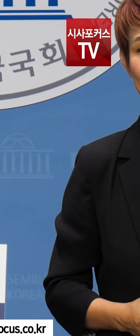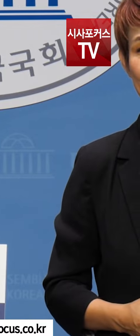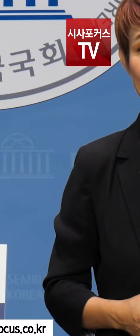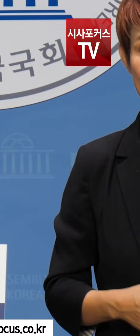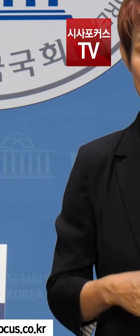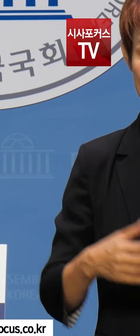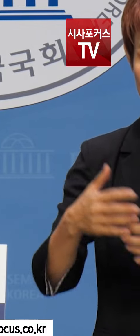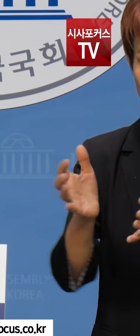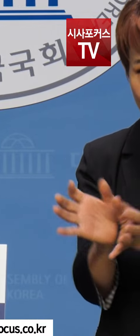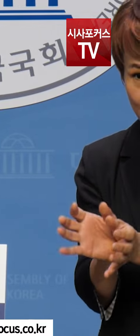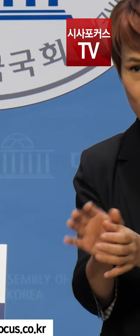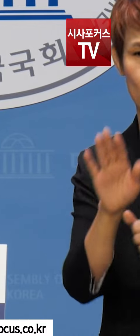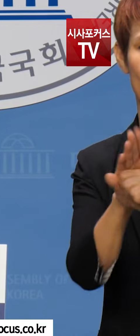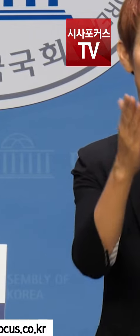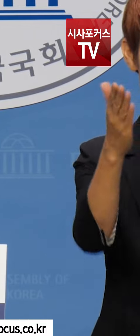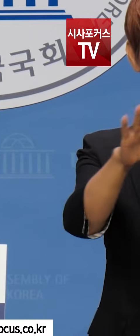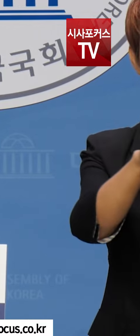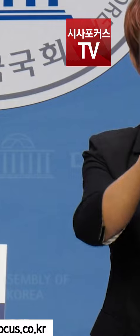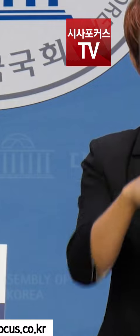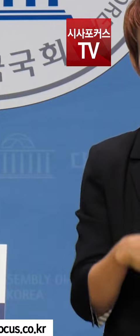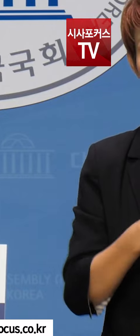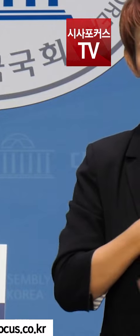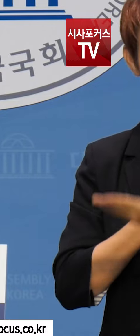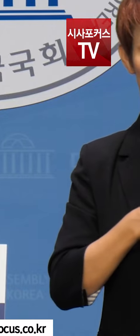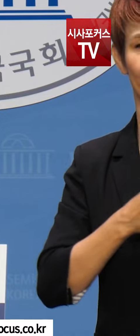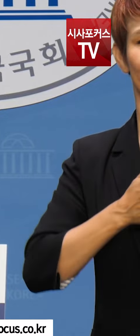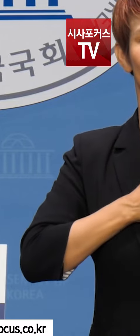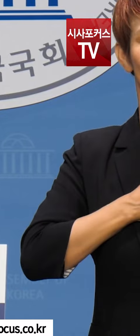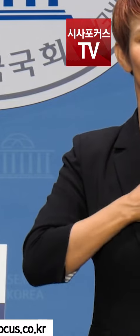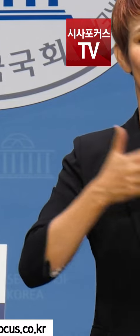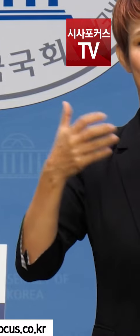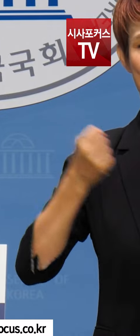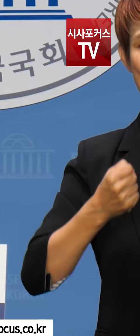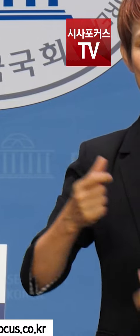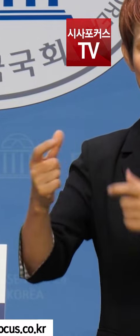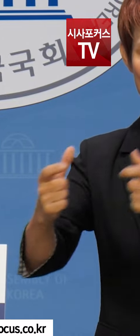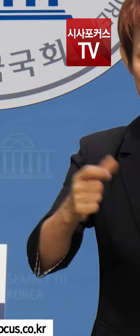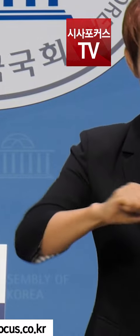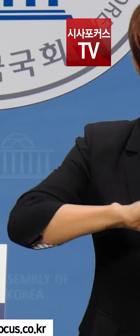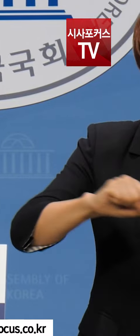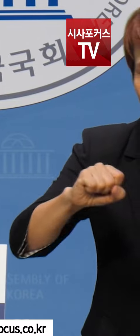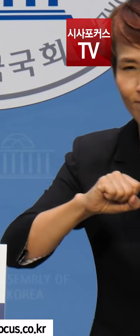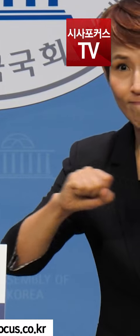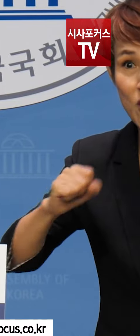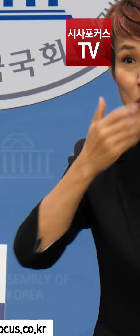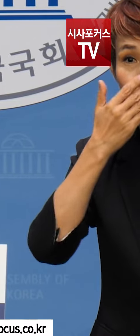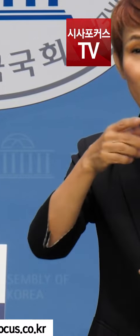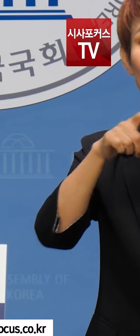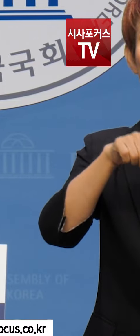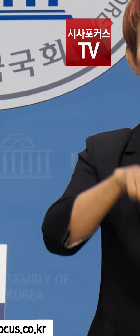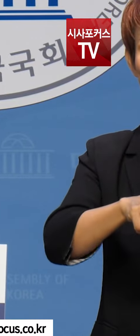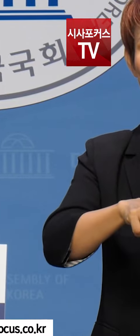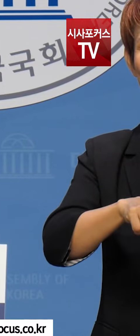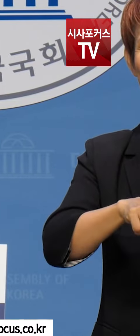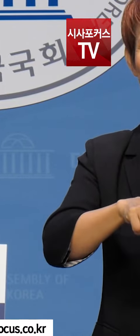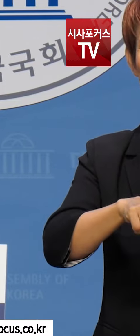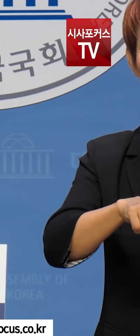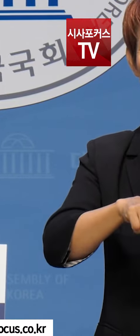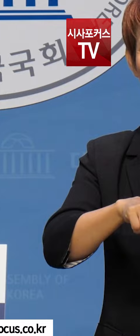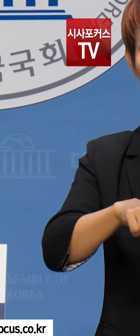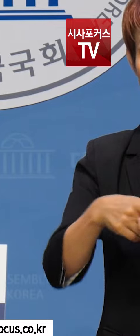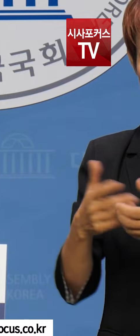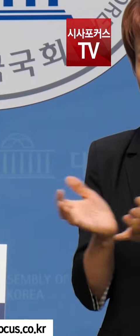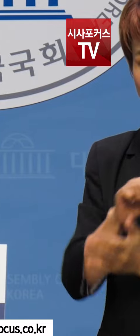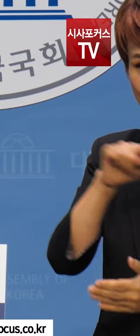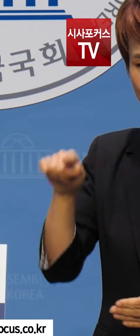당이 뒷받침할 때입니다. 당원들이 자부심을 갖고 지역사회에서 목소리를 높일 수 있도록 무엇보다